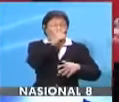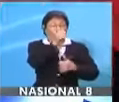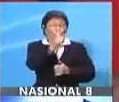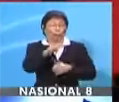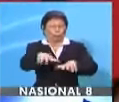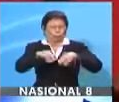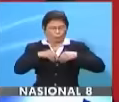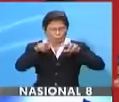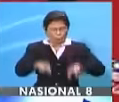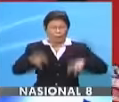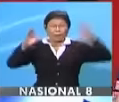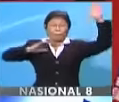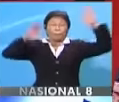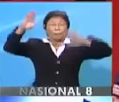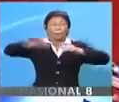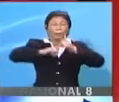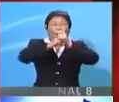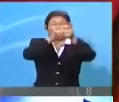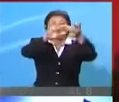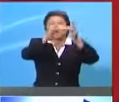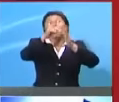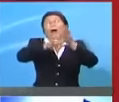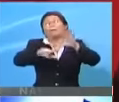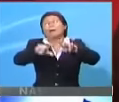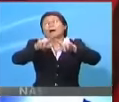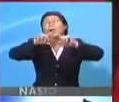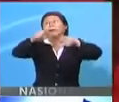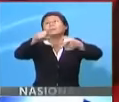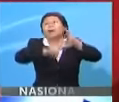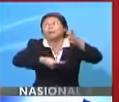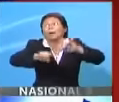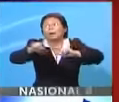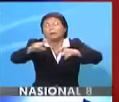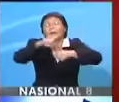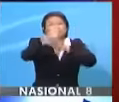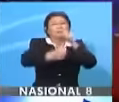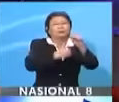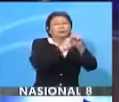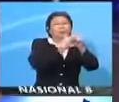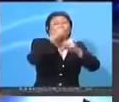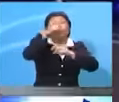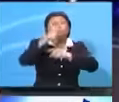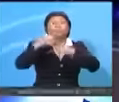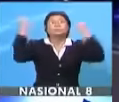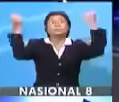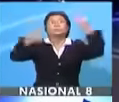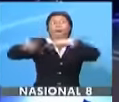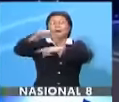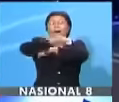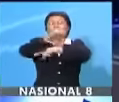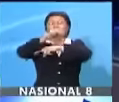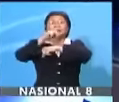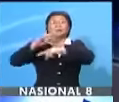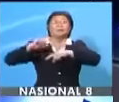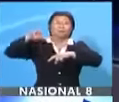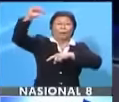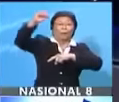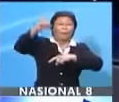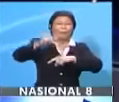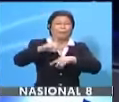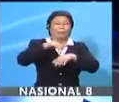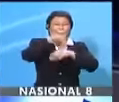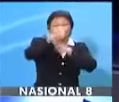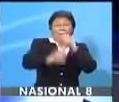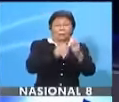diterima oleh rakyat Malaysia yang mengikuti website ini. Apakah dia? Ya, untuk tahun untuk sambutan Hari Kebangsaan dan Hari Malaysia pada